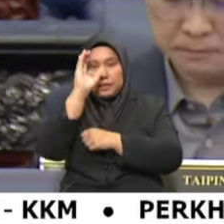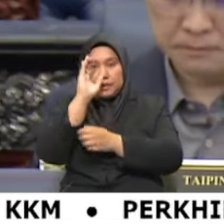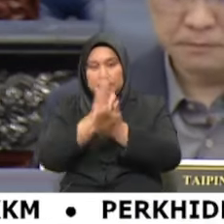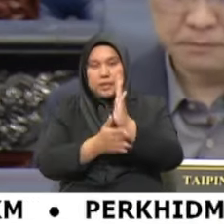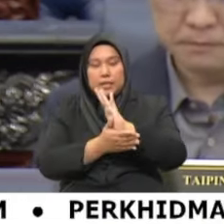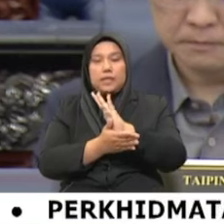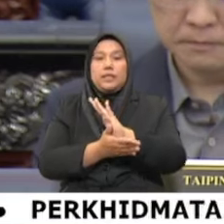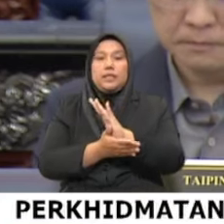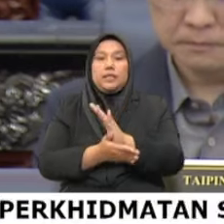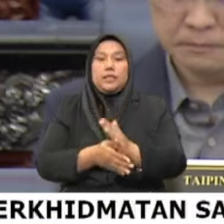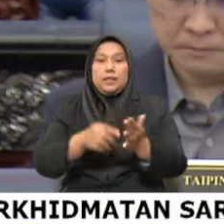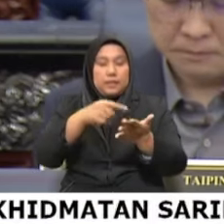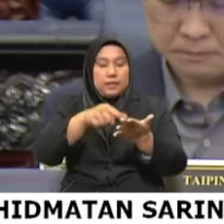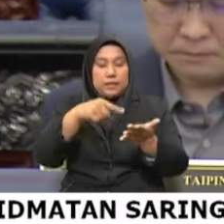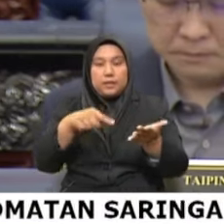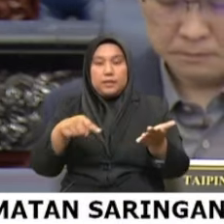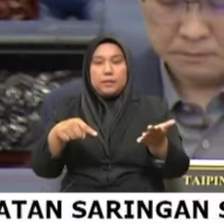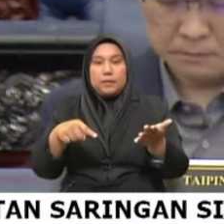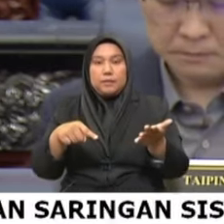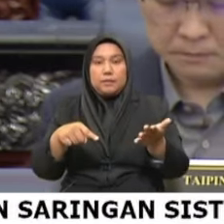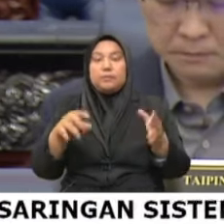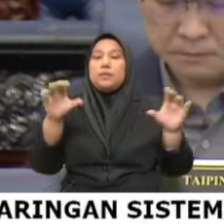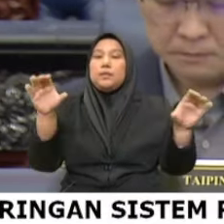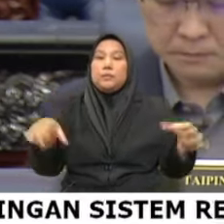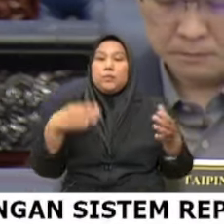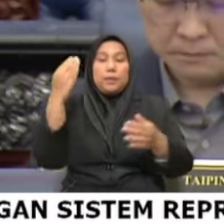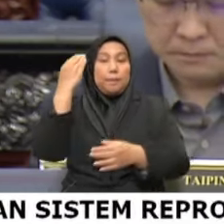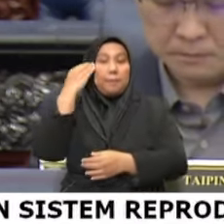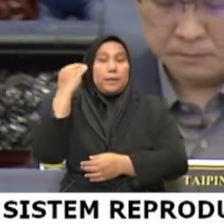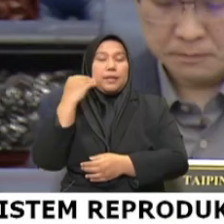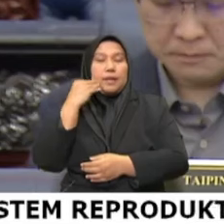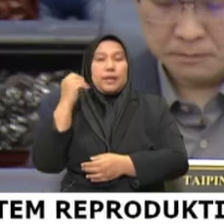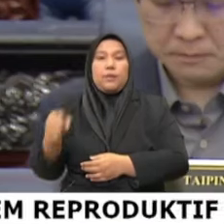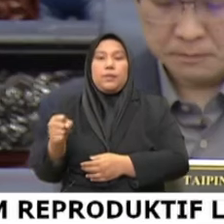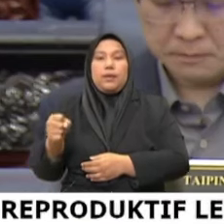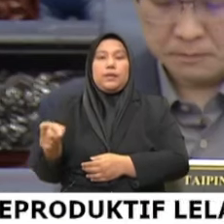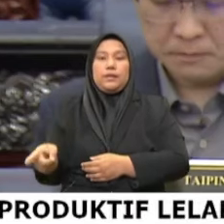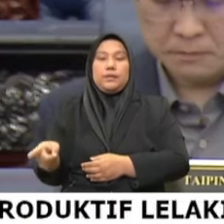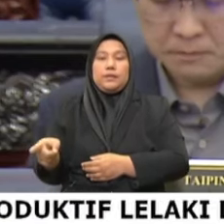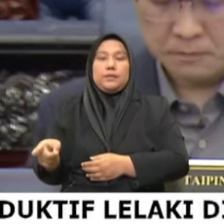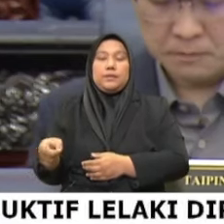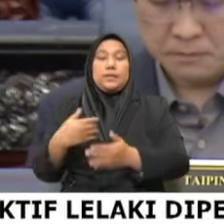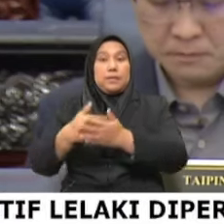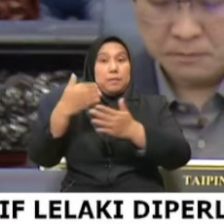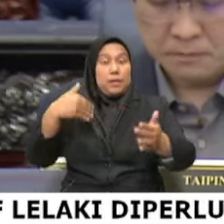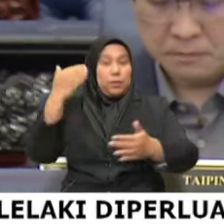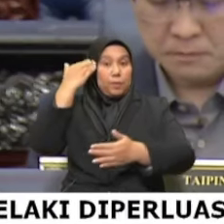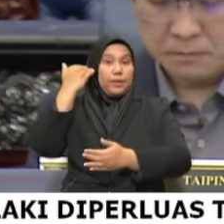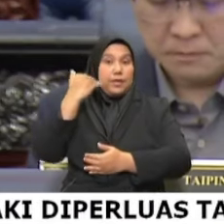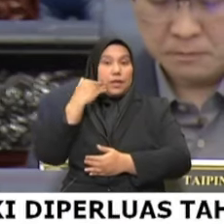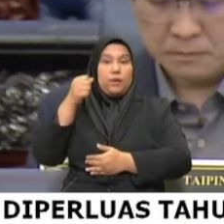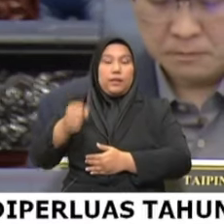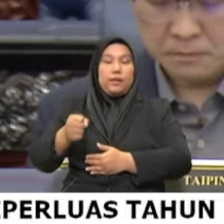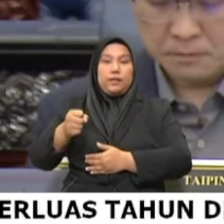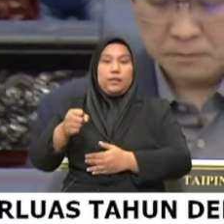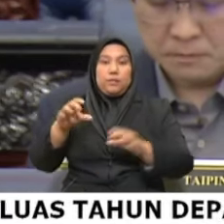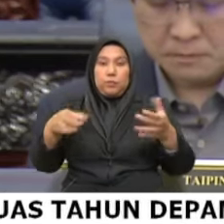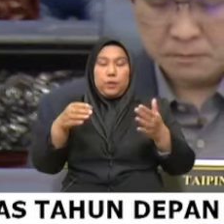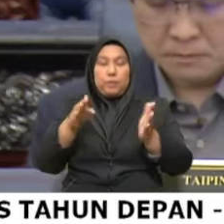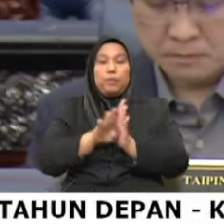antaranya untuk melakukan pendakwaan. Selain daripada itu, untuk memastikan sebelum pendakwaan dibuat itu, bukti-bukti itu